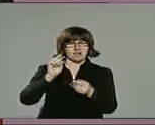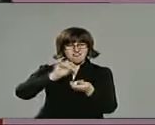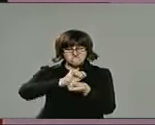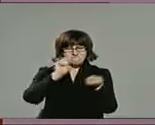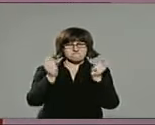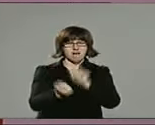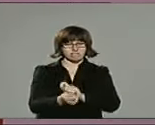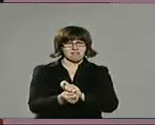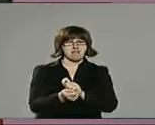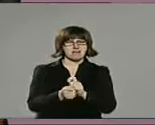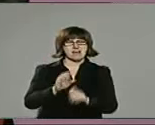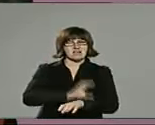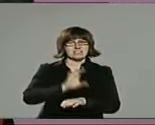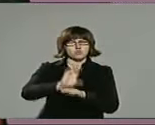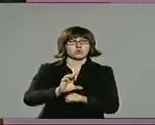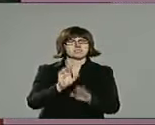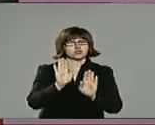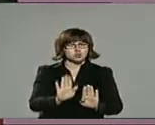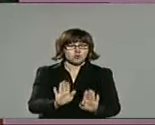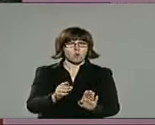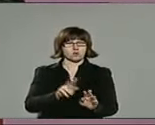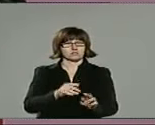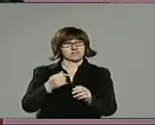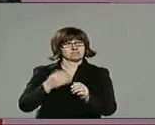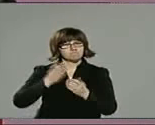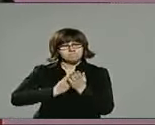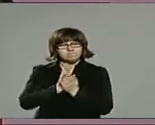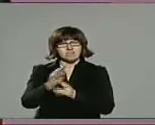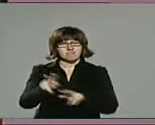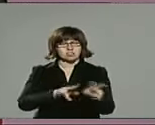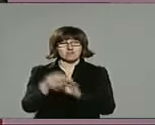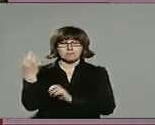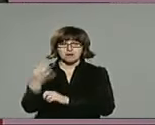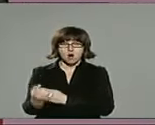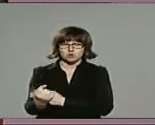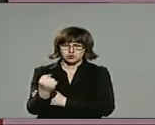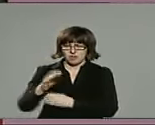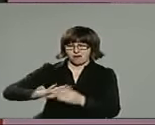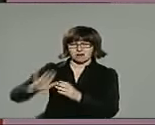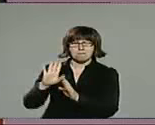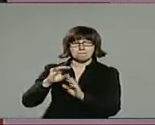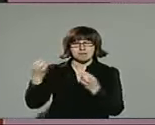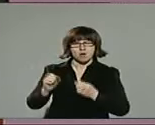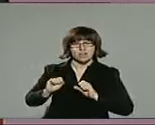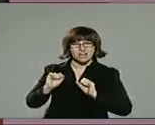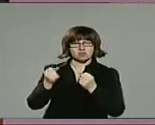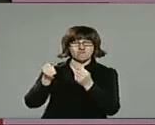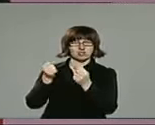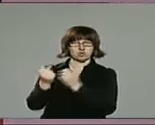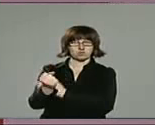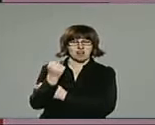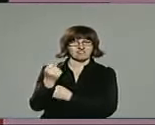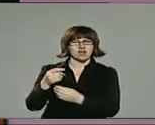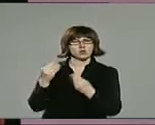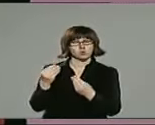eine ressourcenschonende und nachhaltige Wirtschaft brauchen wir gerade die Stärke und Innovationskraft unserer klassischen Industrie.